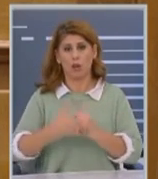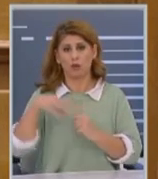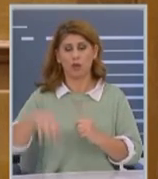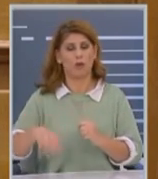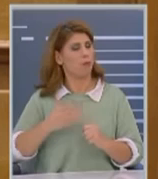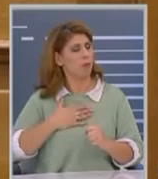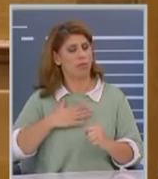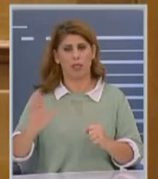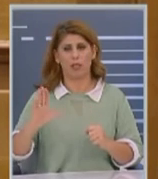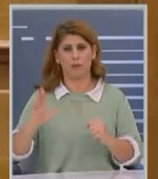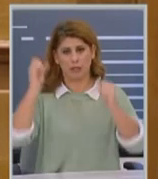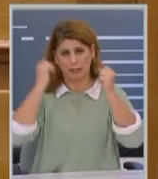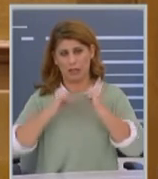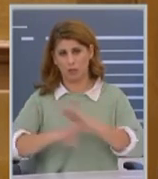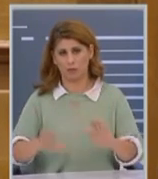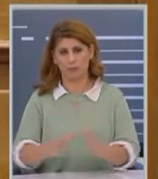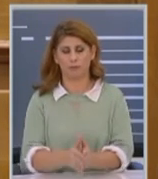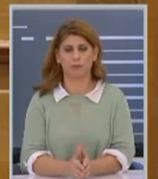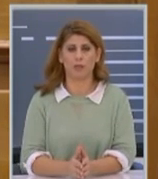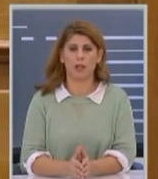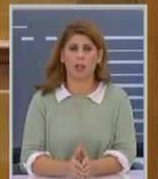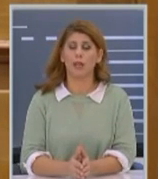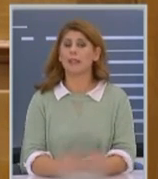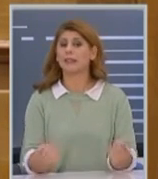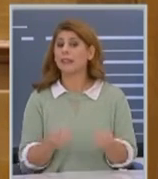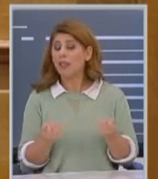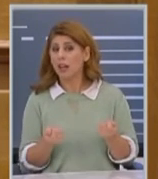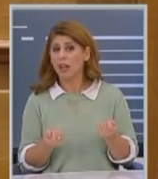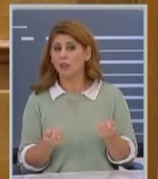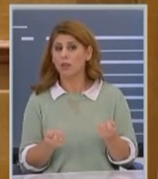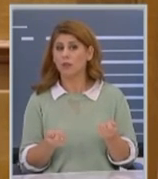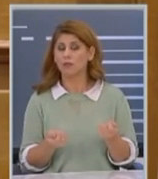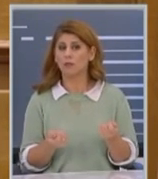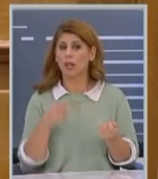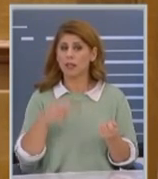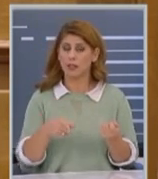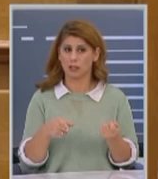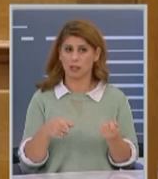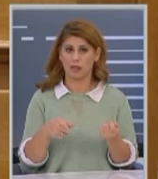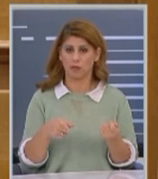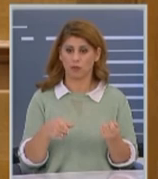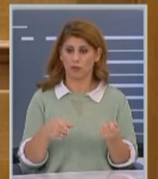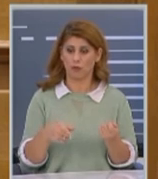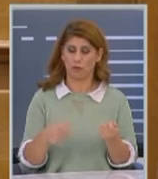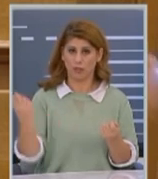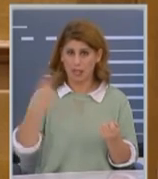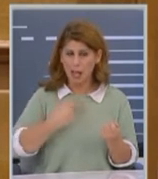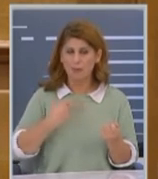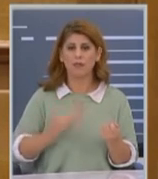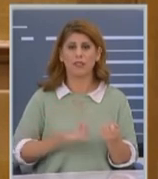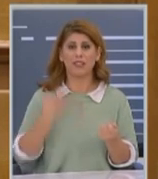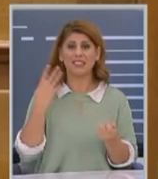θέλουμε να τη χάσουμε? Τι θα κάνουμε στον καταλογισμό που μας έχει επιβληθεί να